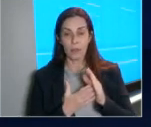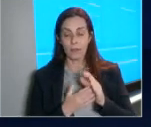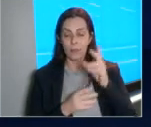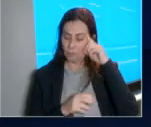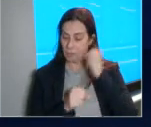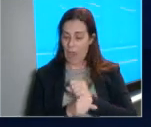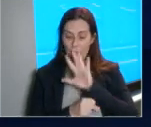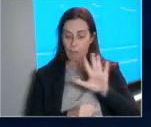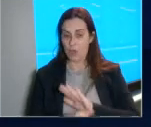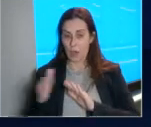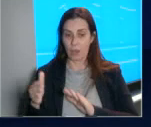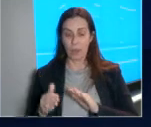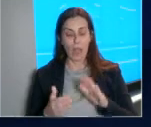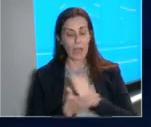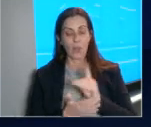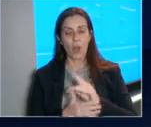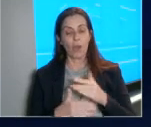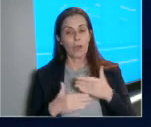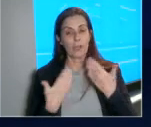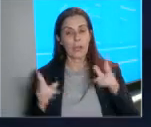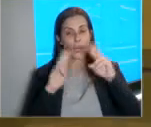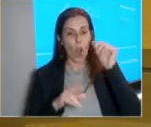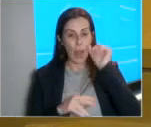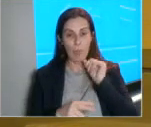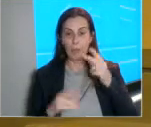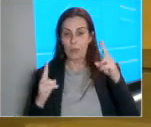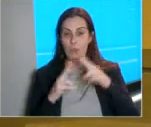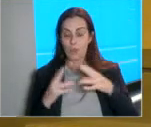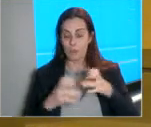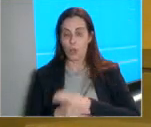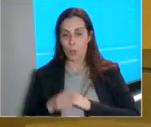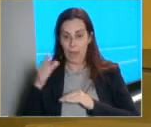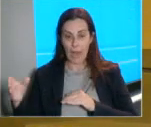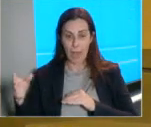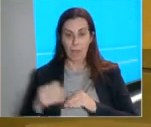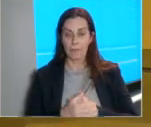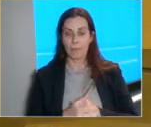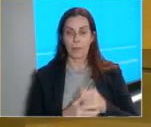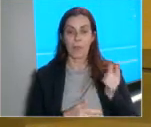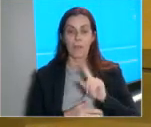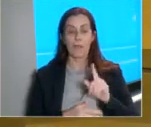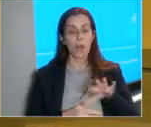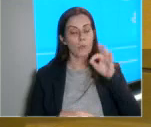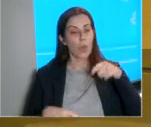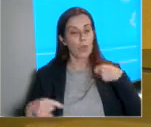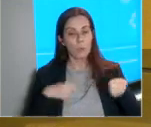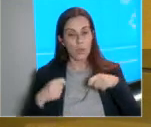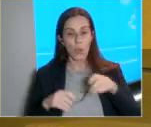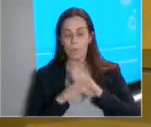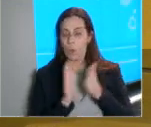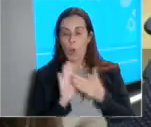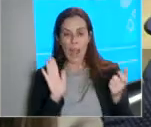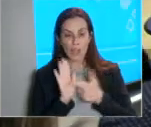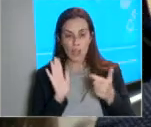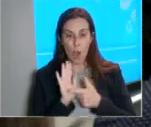בבלוק, ההחלטה לא לאפשר לכחול לבן לפגוש את הסיעות האחרות, ולא להתגמש בכל